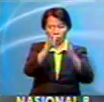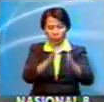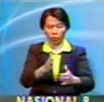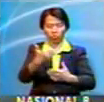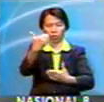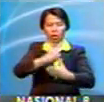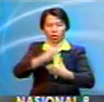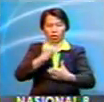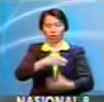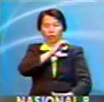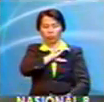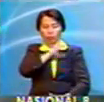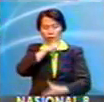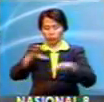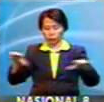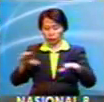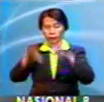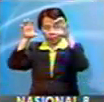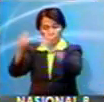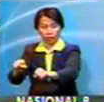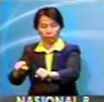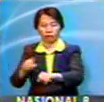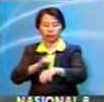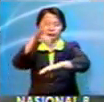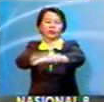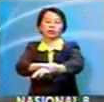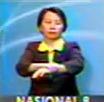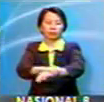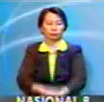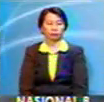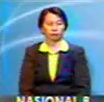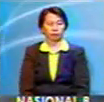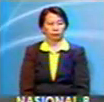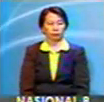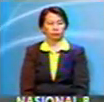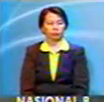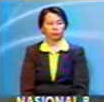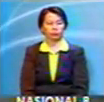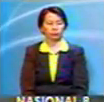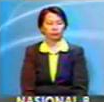mengganggu tugas polis untuk melakukan serbuan ditahan.